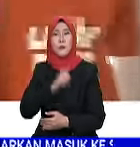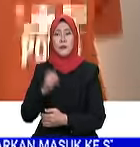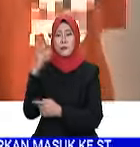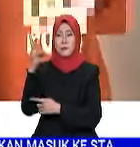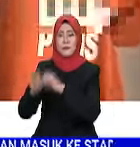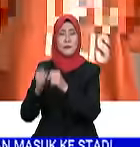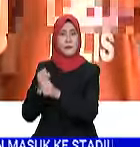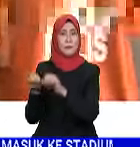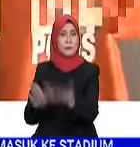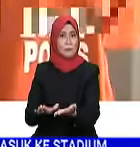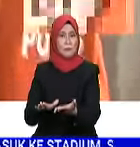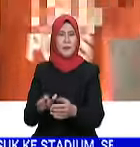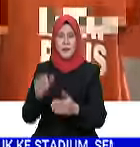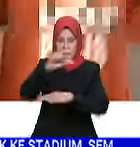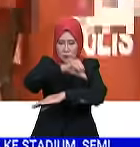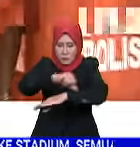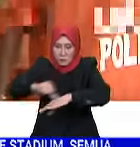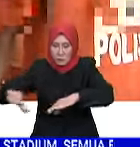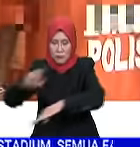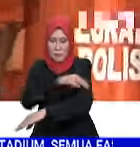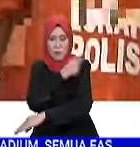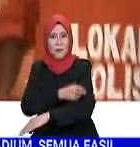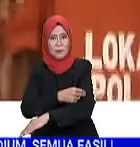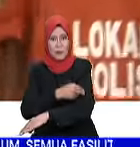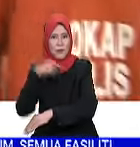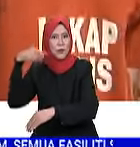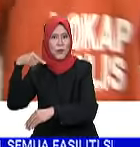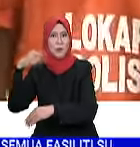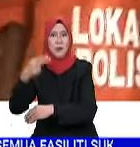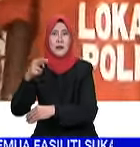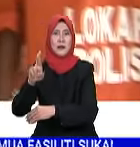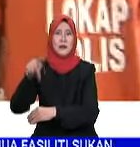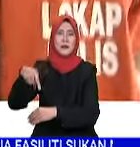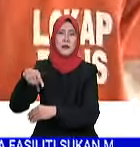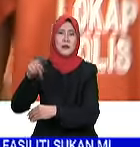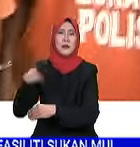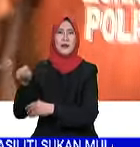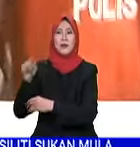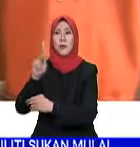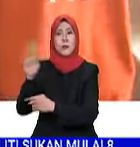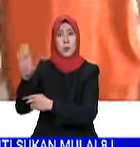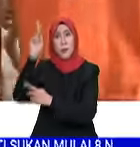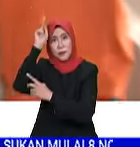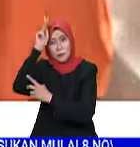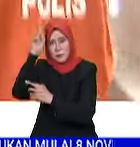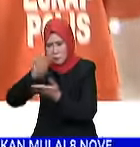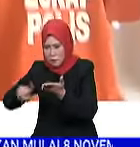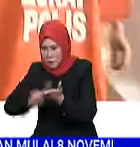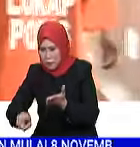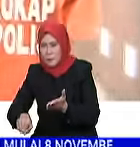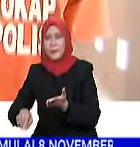17 tahun. Katanya bedah siasat di Hospital Raja Perempuan Zainab HRPZ 2 Kota Baru didapati punca